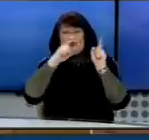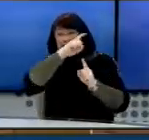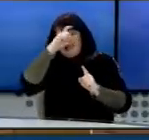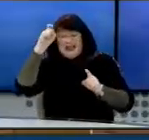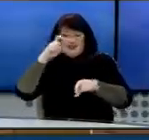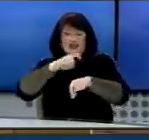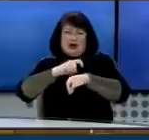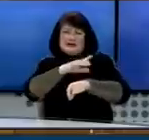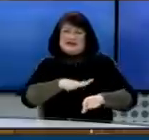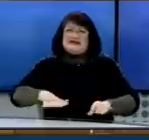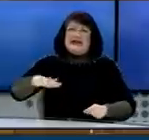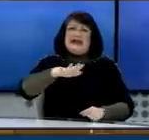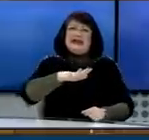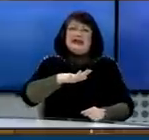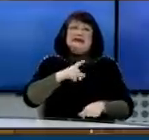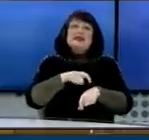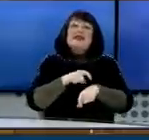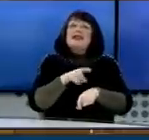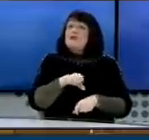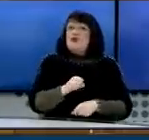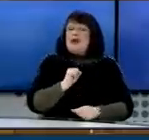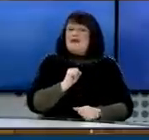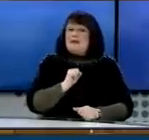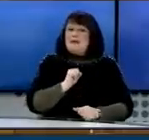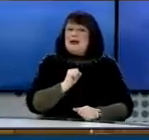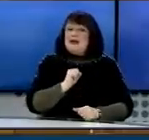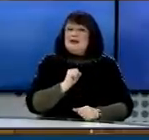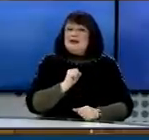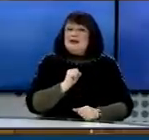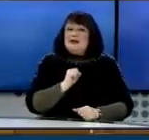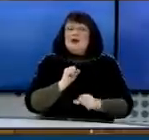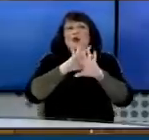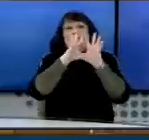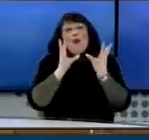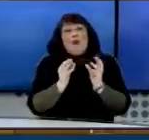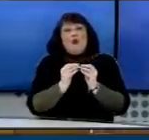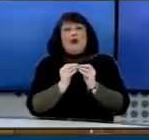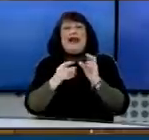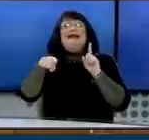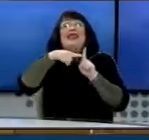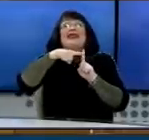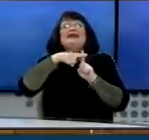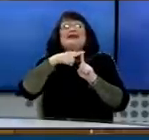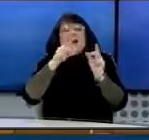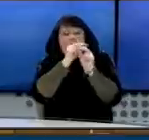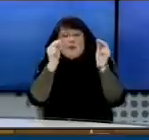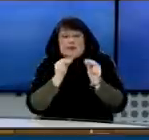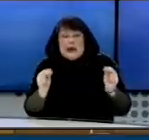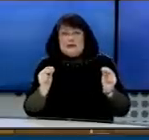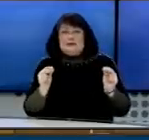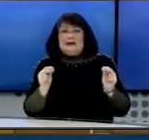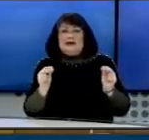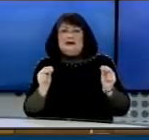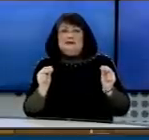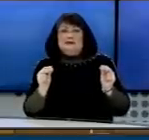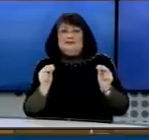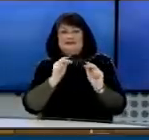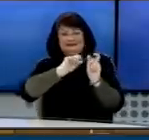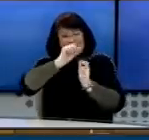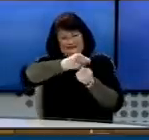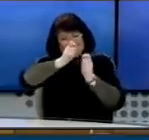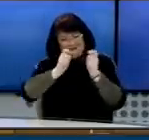ανταξιότητες. Δεν πρόλαβε ωστόσο να γευτεί όλα τα θετικά αποτελέσματα των μεγάλων αλλαγών